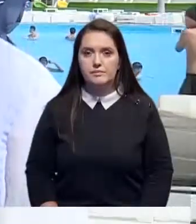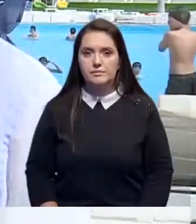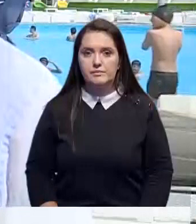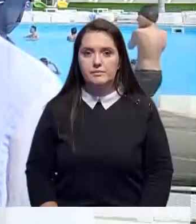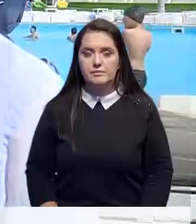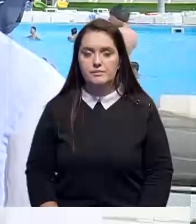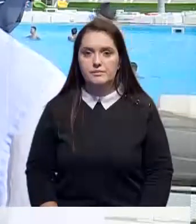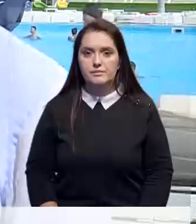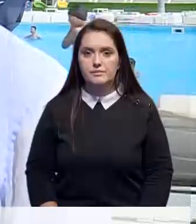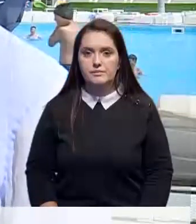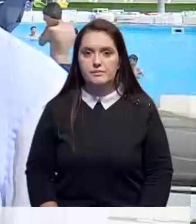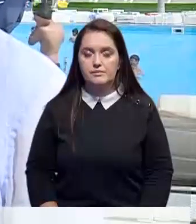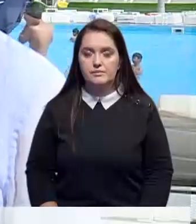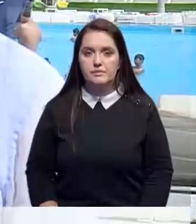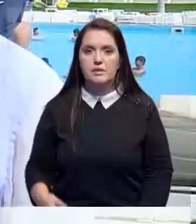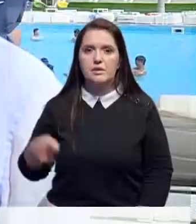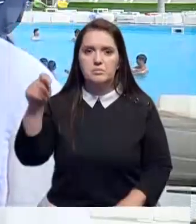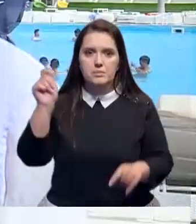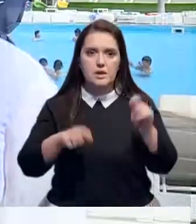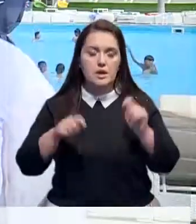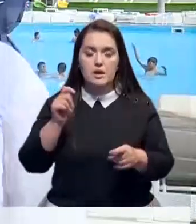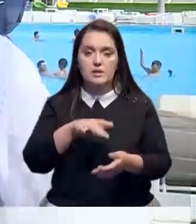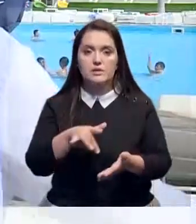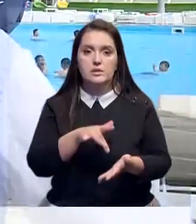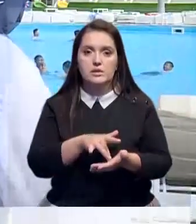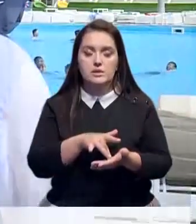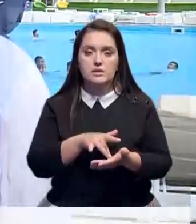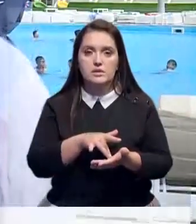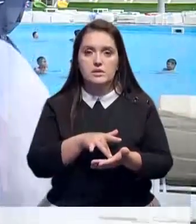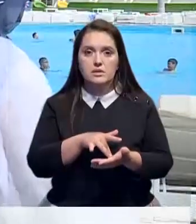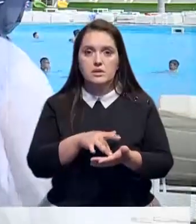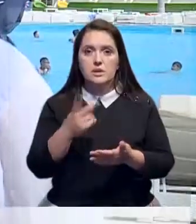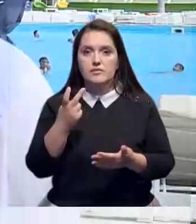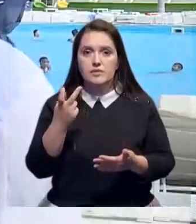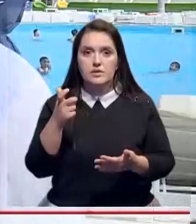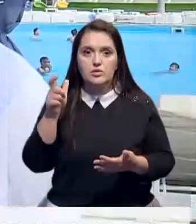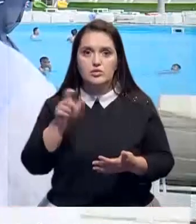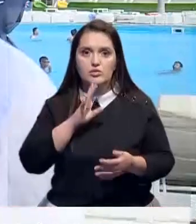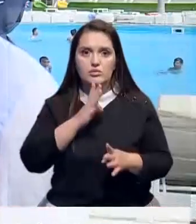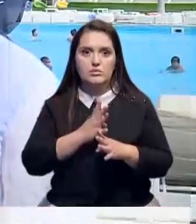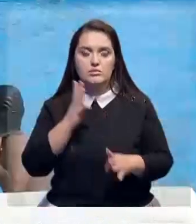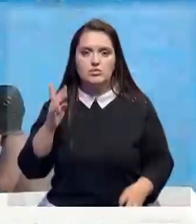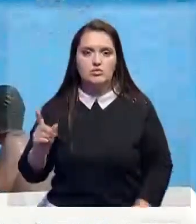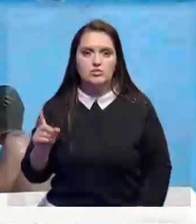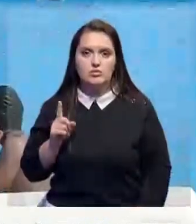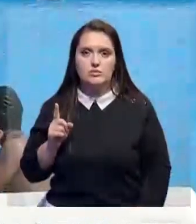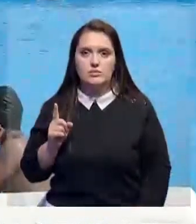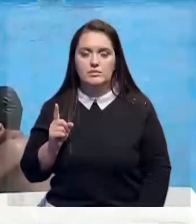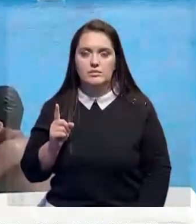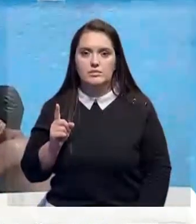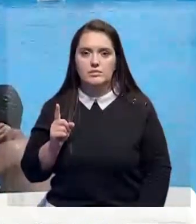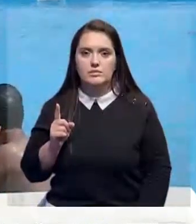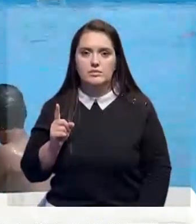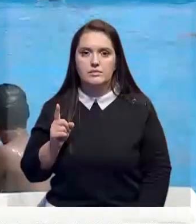область, районные центры или города другие, даже уральские. Человек 200-300, они уже утром стоят до открытия, и это немножко